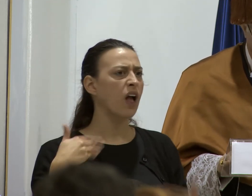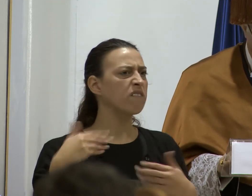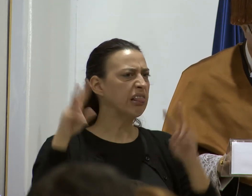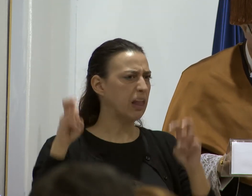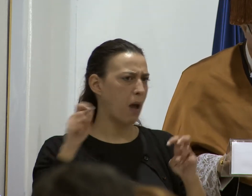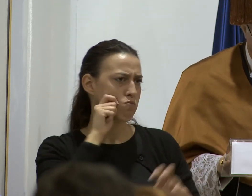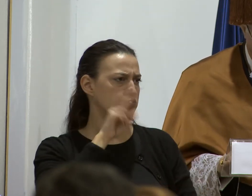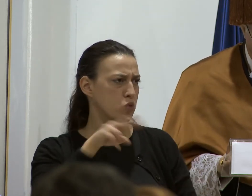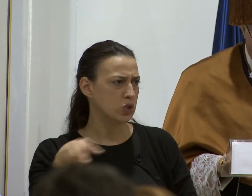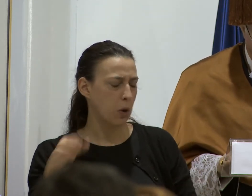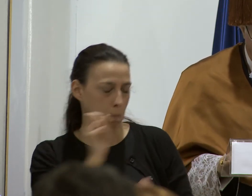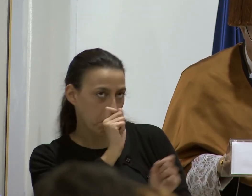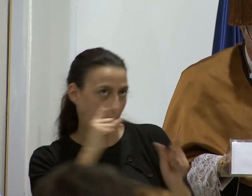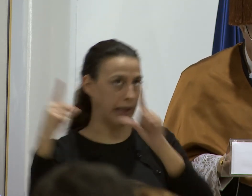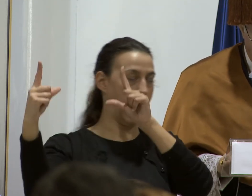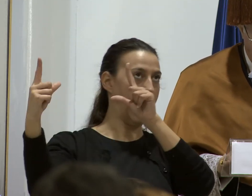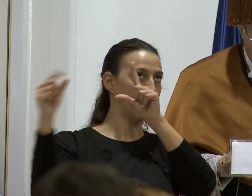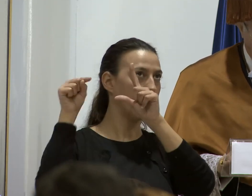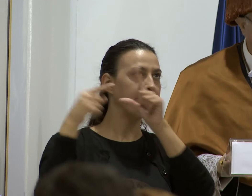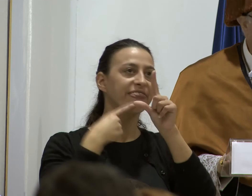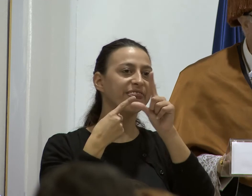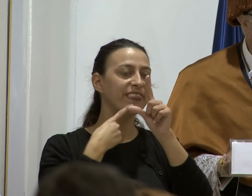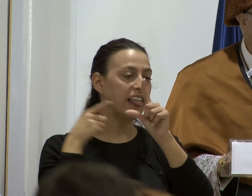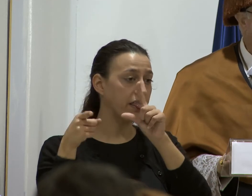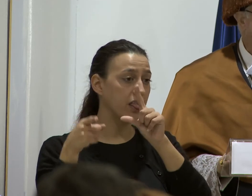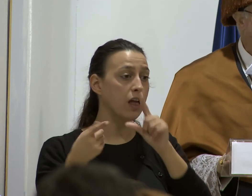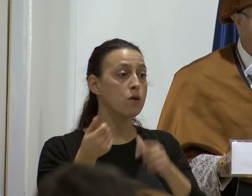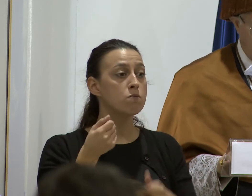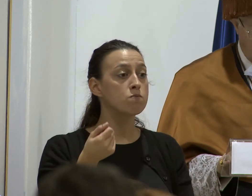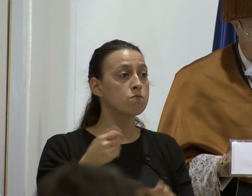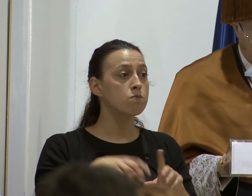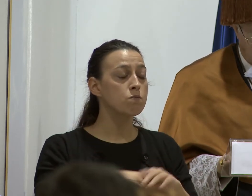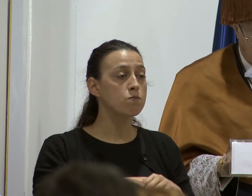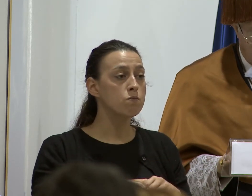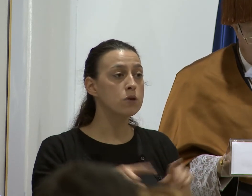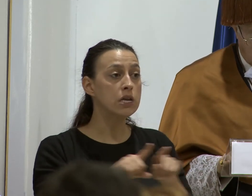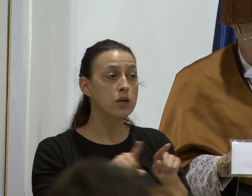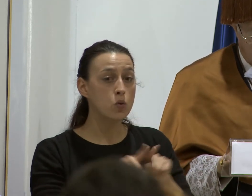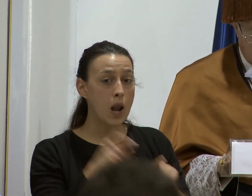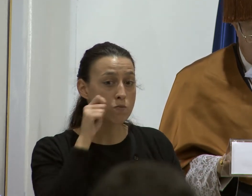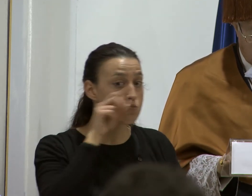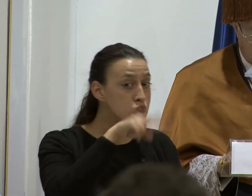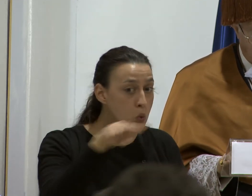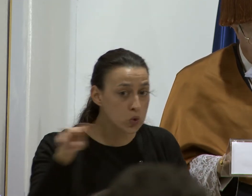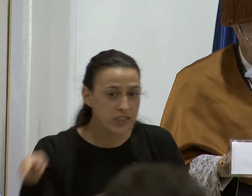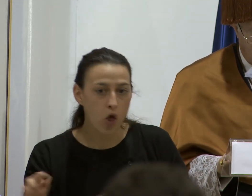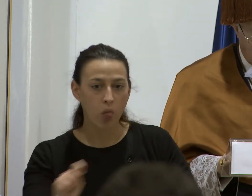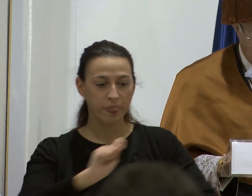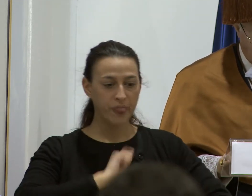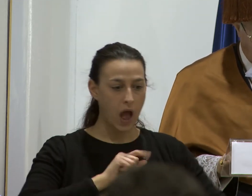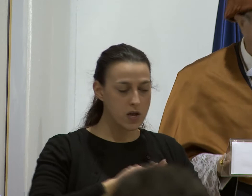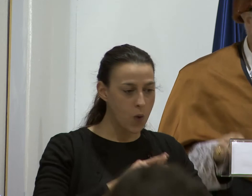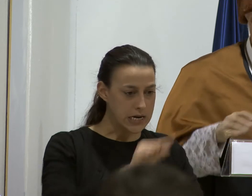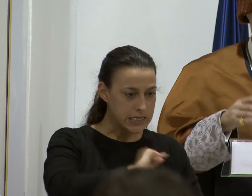narració d'art una dimensió sensorial, corpòria, cognitiva i emotiva que no